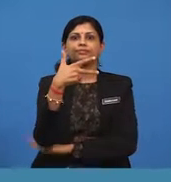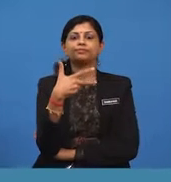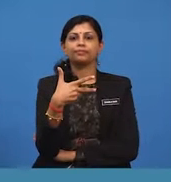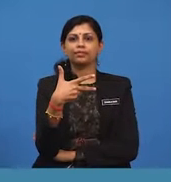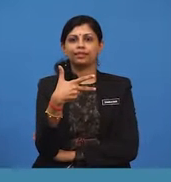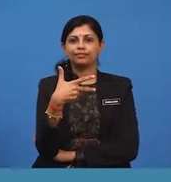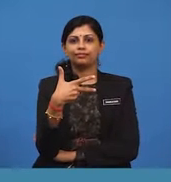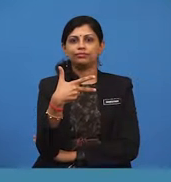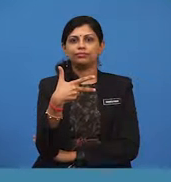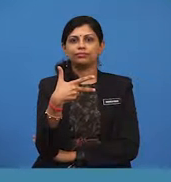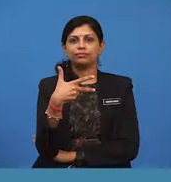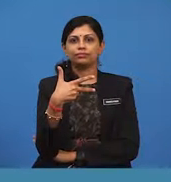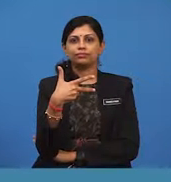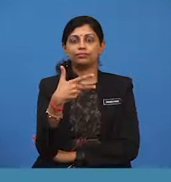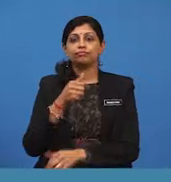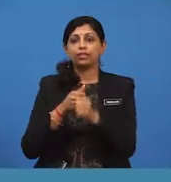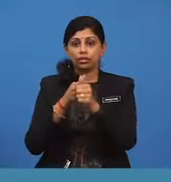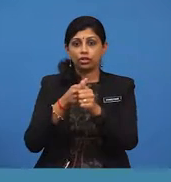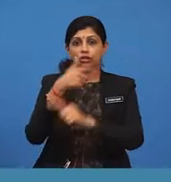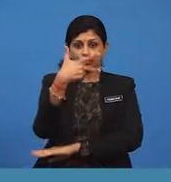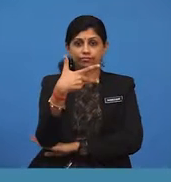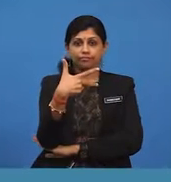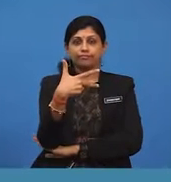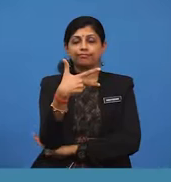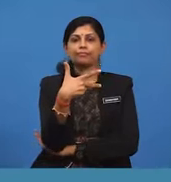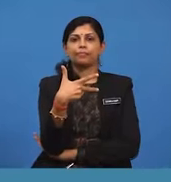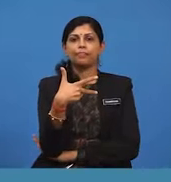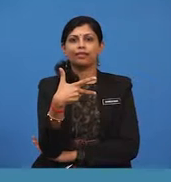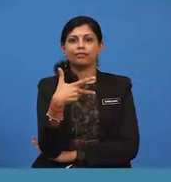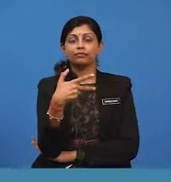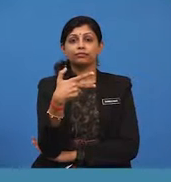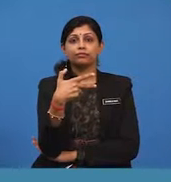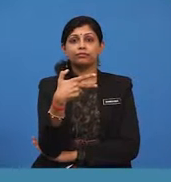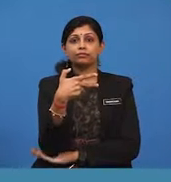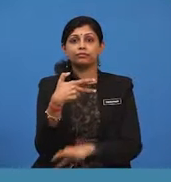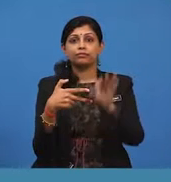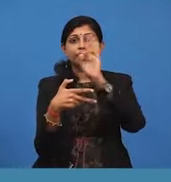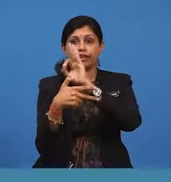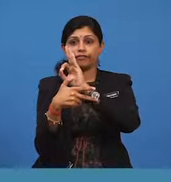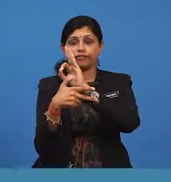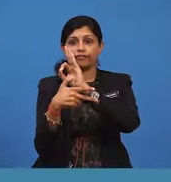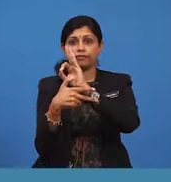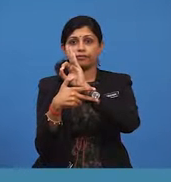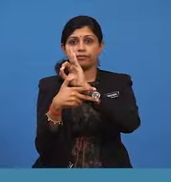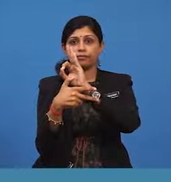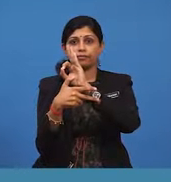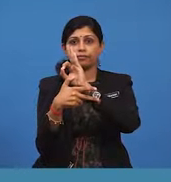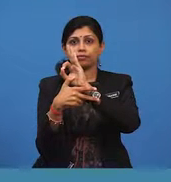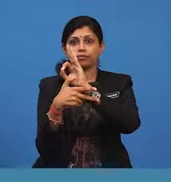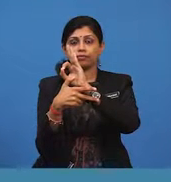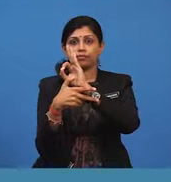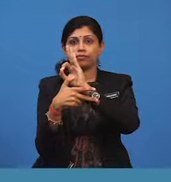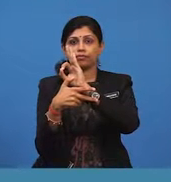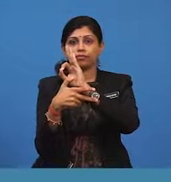Murid-murid dah buat jari tangan kanan kamu macam cikgu tak? Ingat ya murid-murid, ibu jari menunjukkan arah gerakan